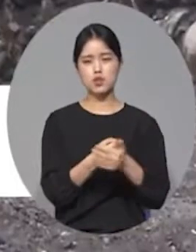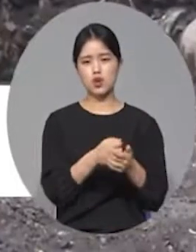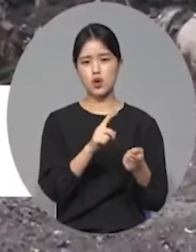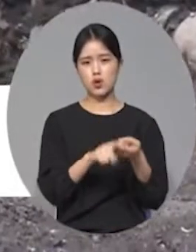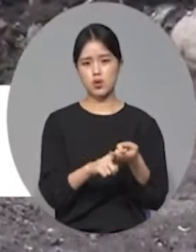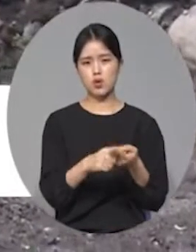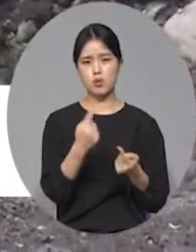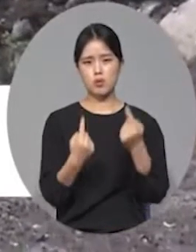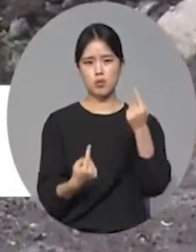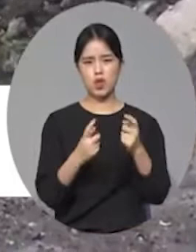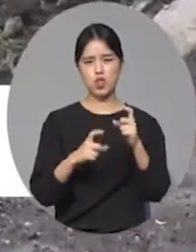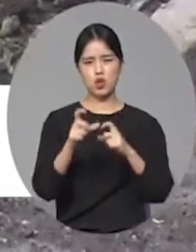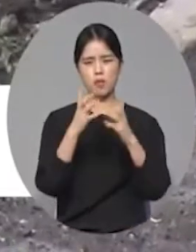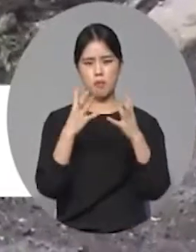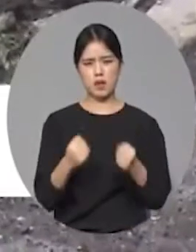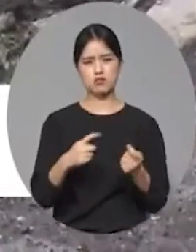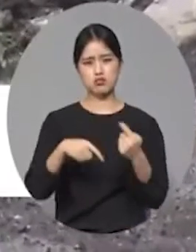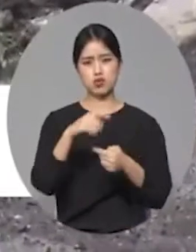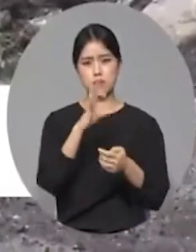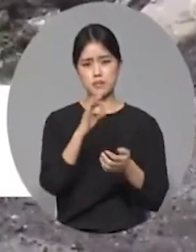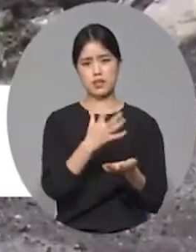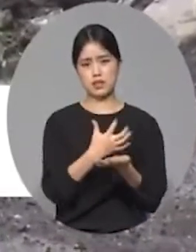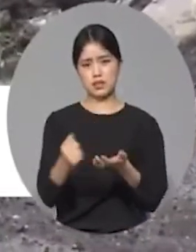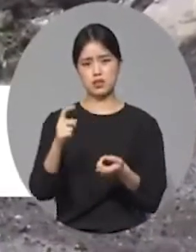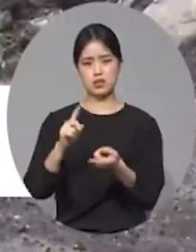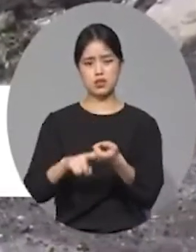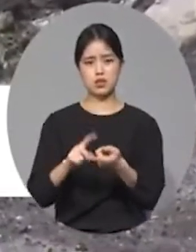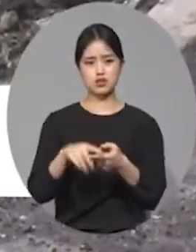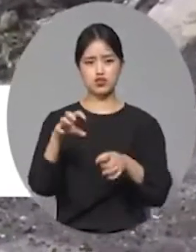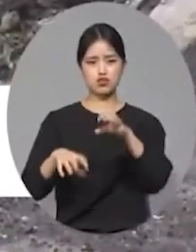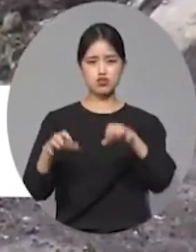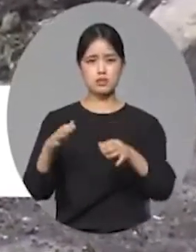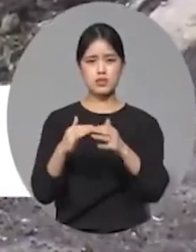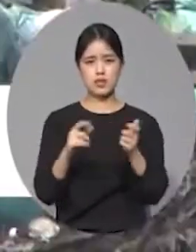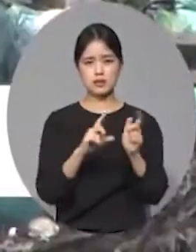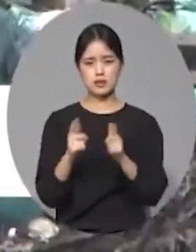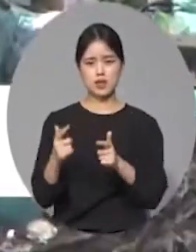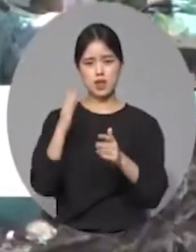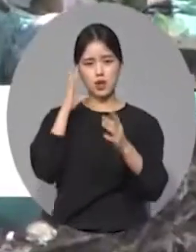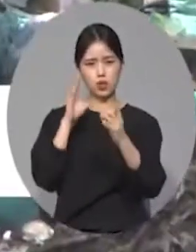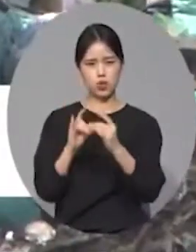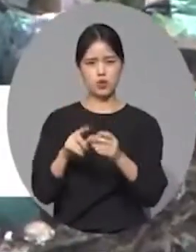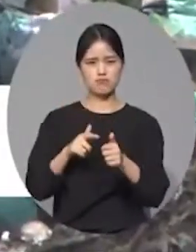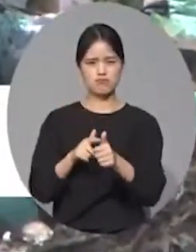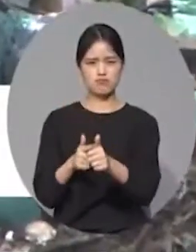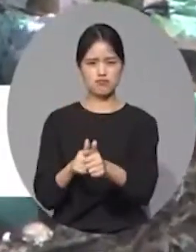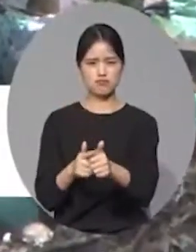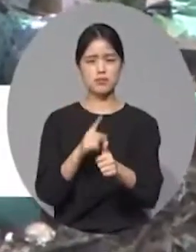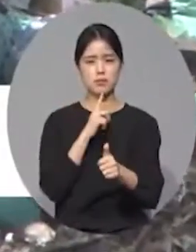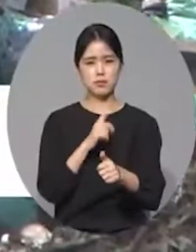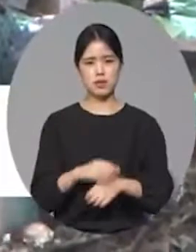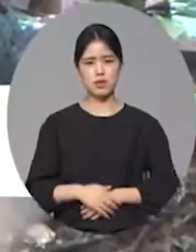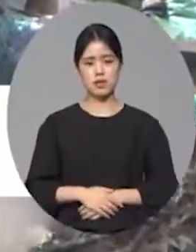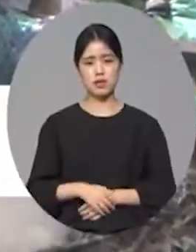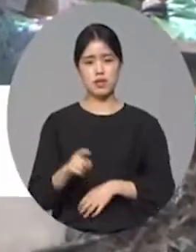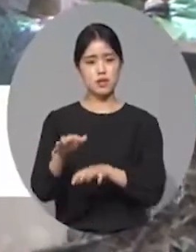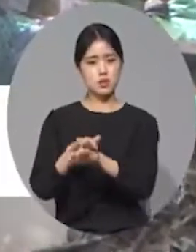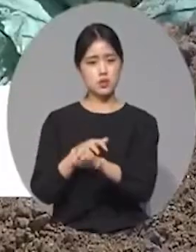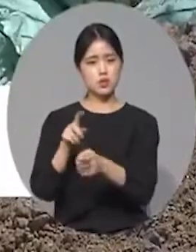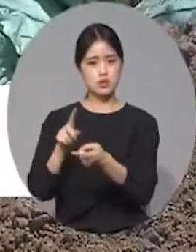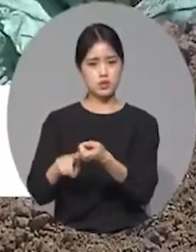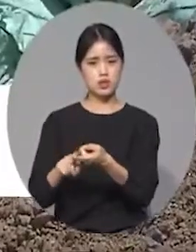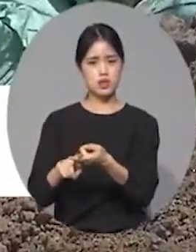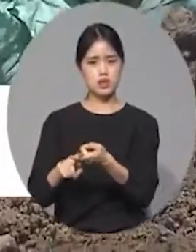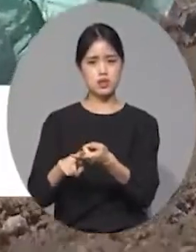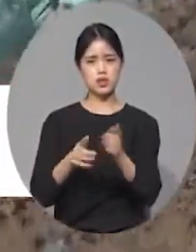더 많은 운영비를 확보하는 과정에서 주민들에게 동의를 강요했다 고 주장했습니다 주민 협의체 측은 이에 대해서